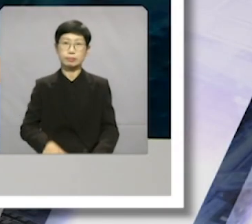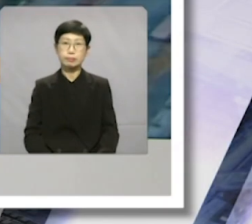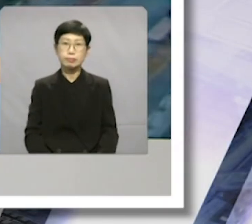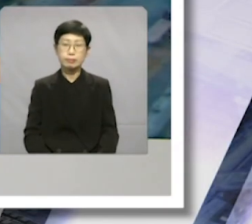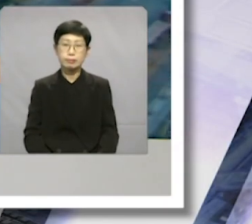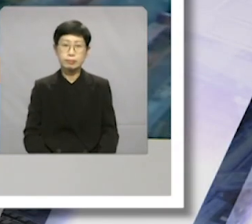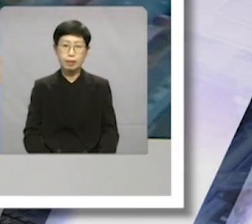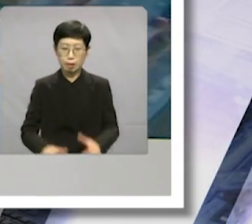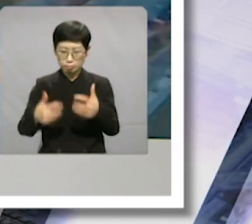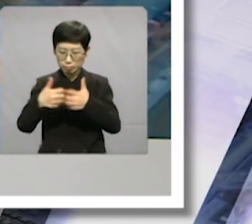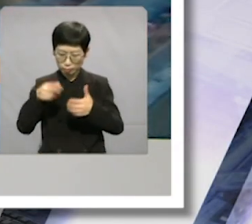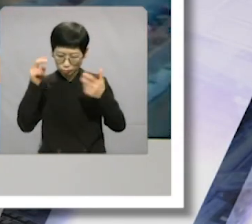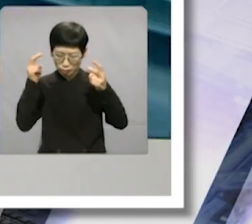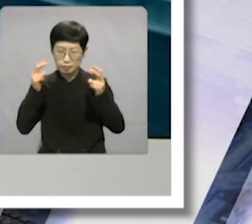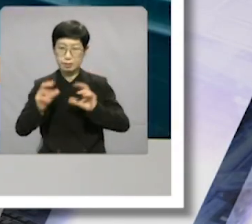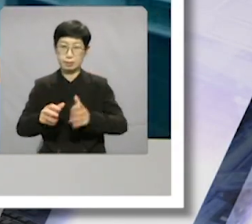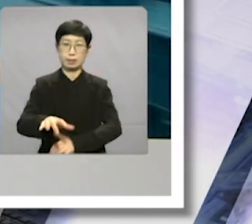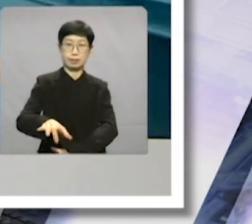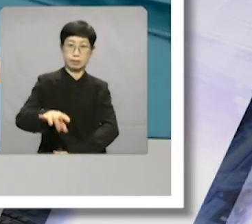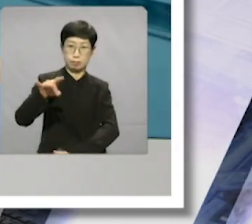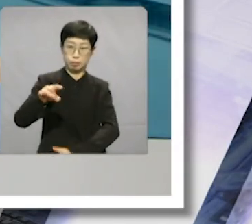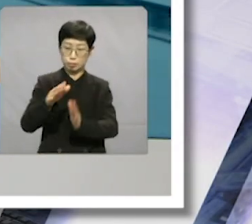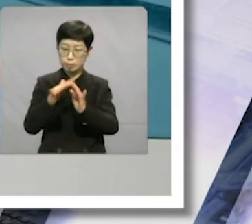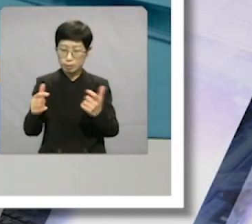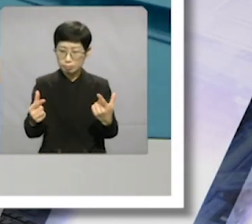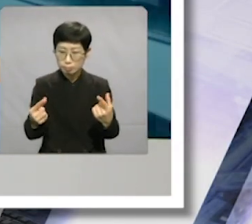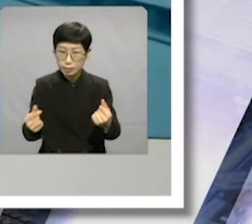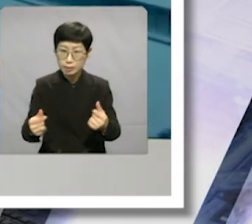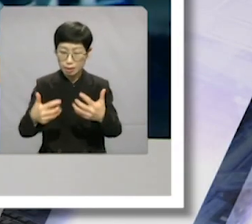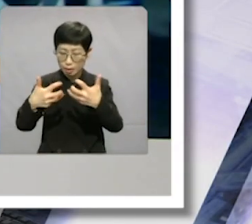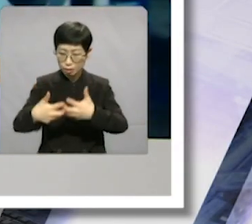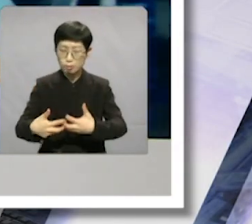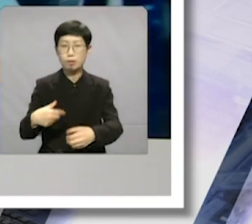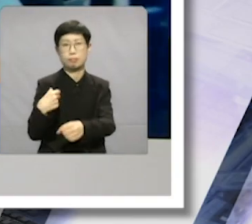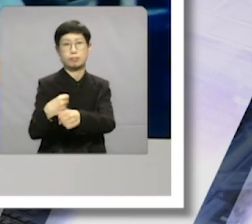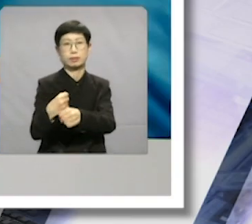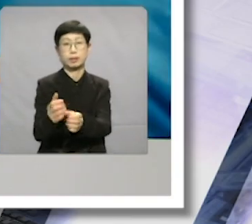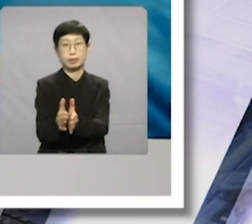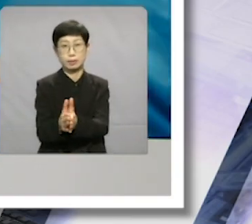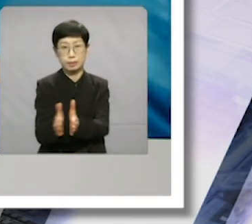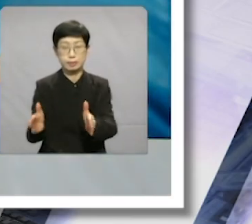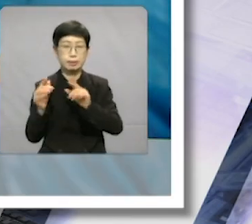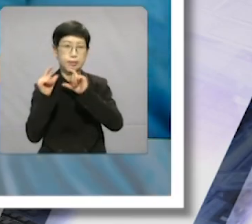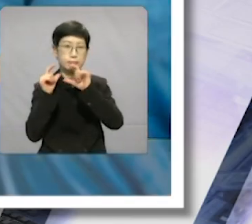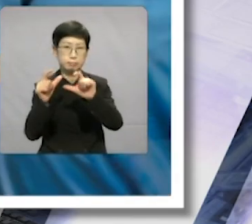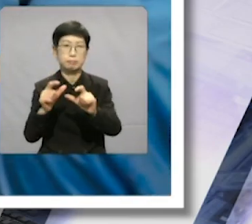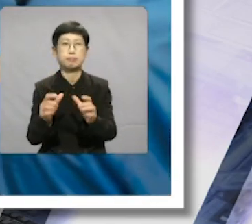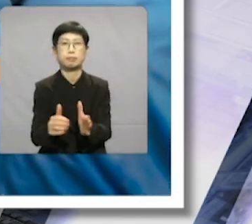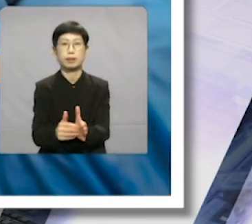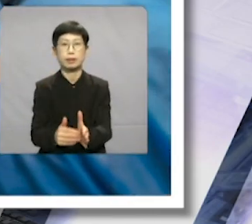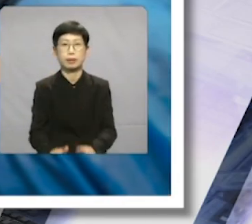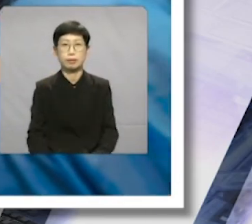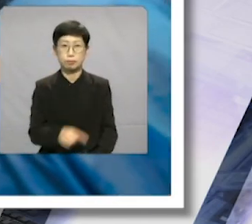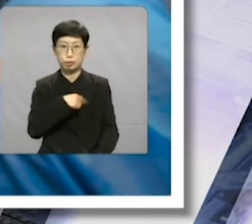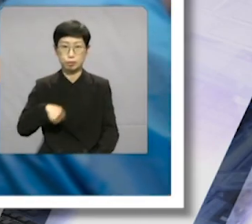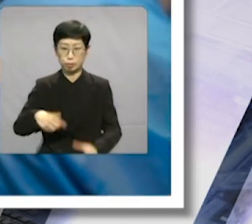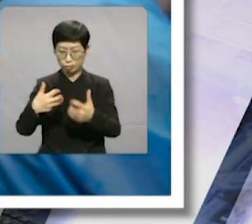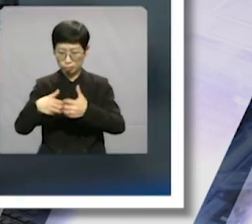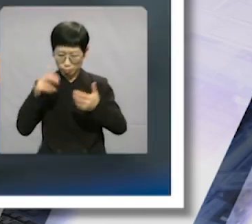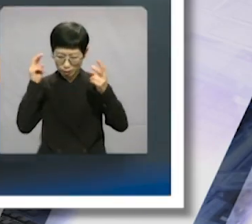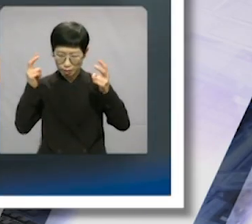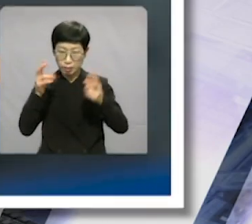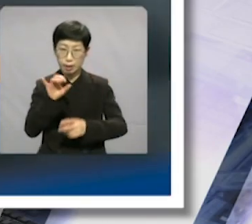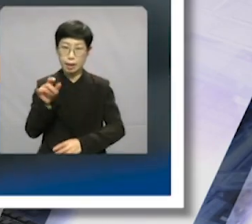중국의 로봇 기업이 세계 최초로 휴머노이드 로봇 양산에 돌입했다고 선언했습니다. 중국 로봇 기업